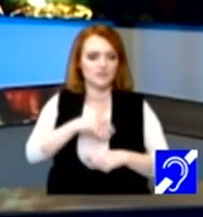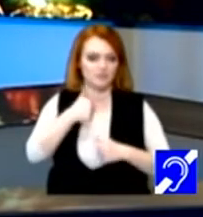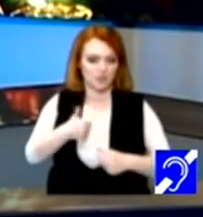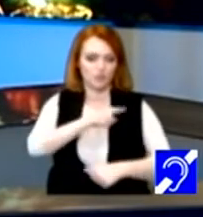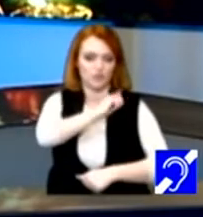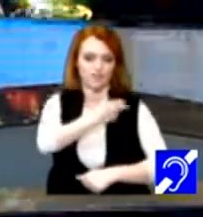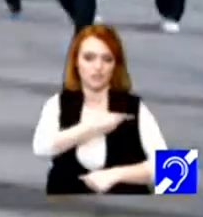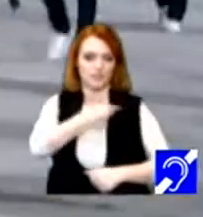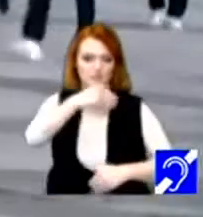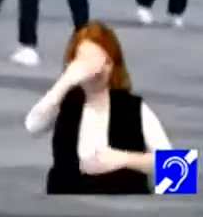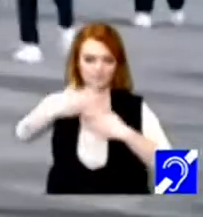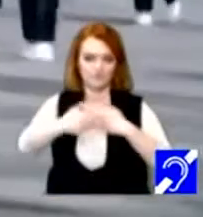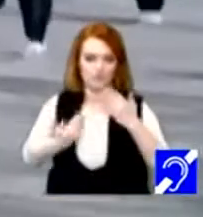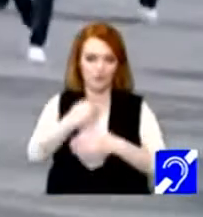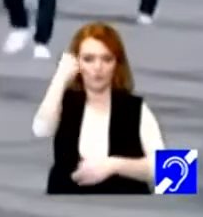competițional.